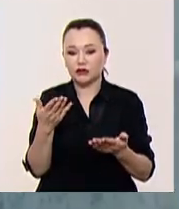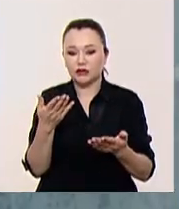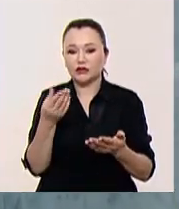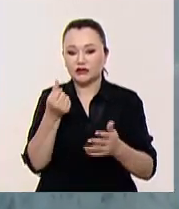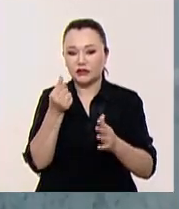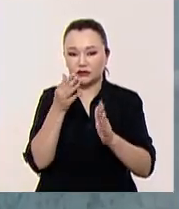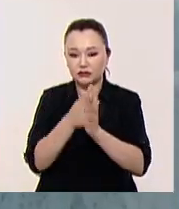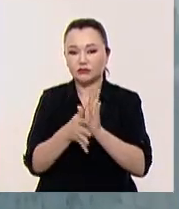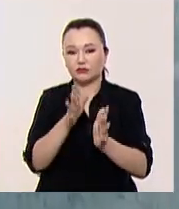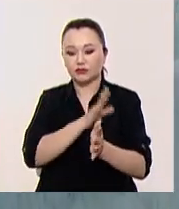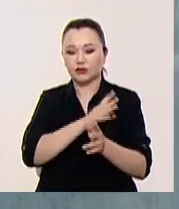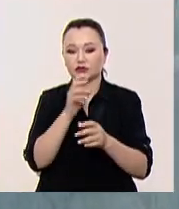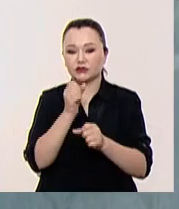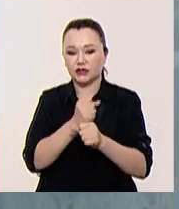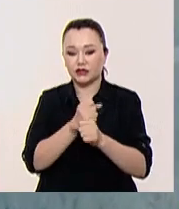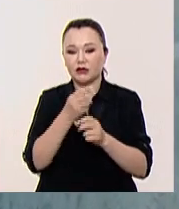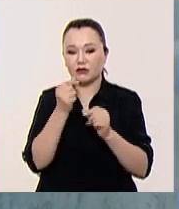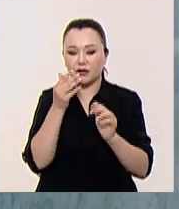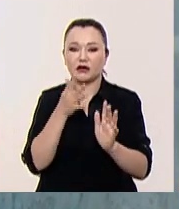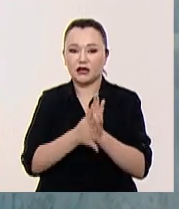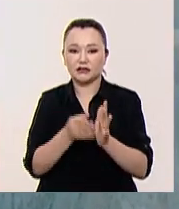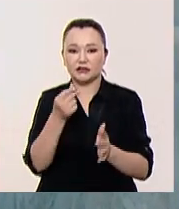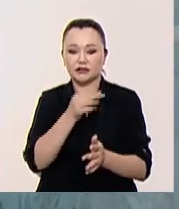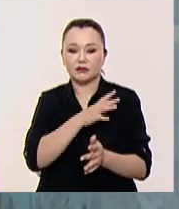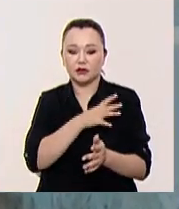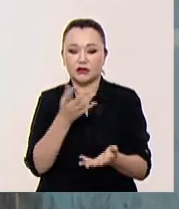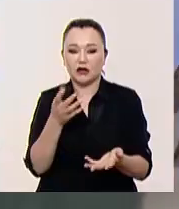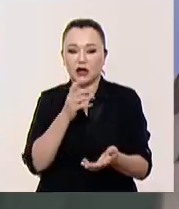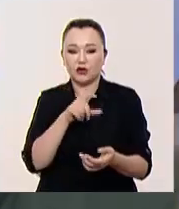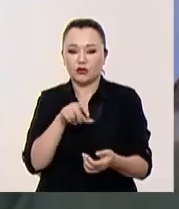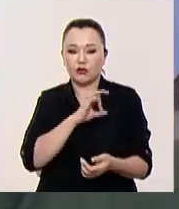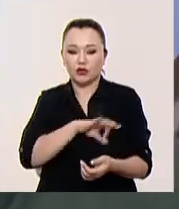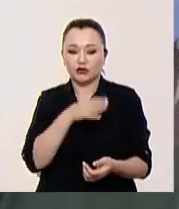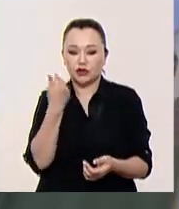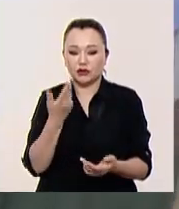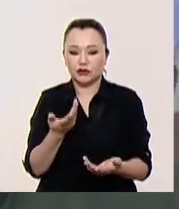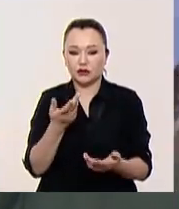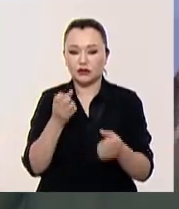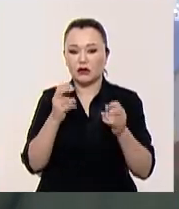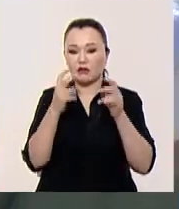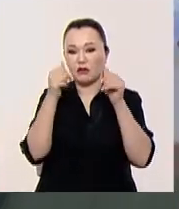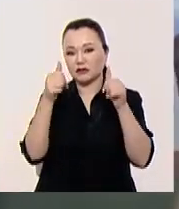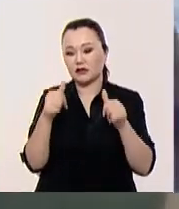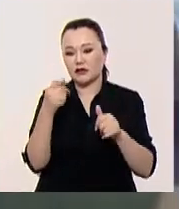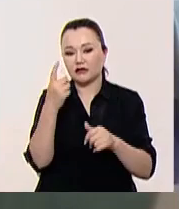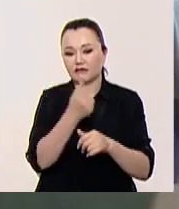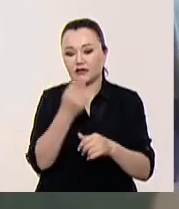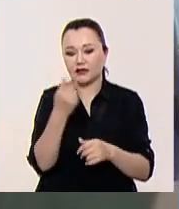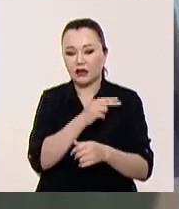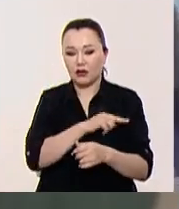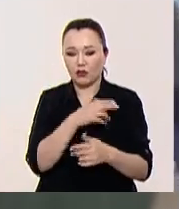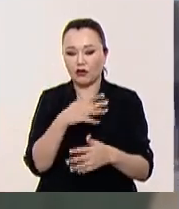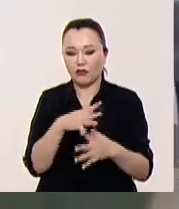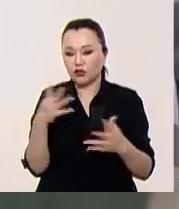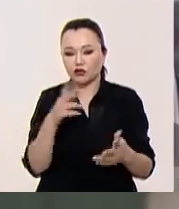ақша салды істеу үшін де, потратили деньги, а люди не пользуются. Неделю как поставили, недели две, наверное, поработали, больше они